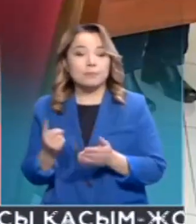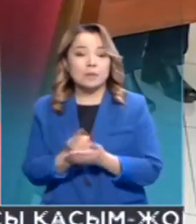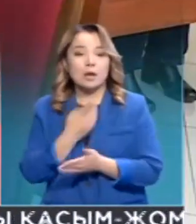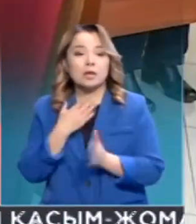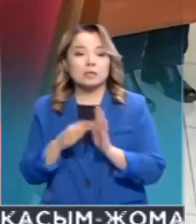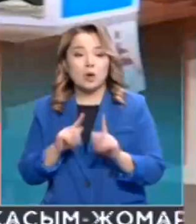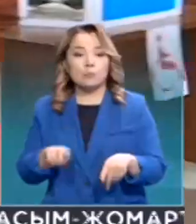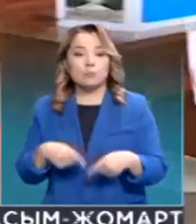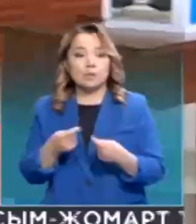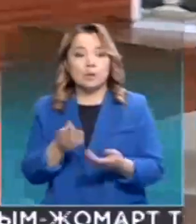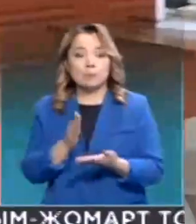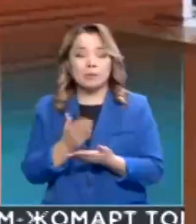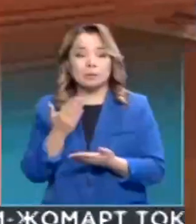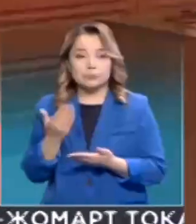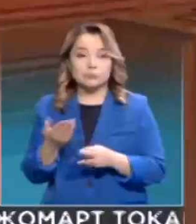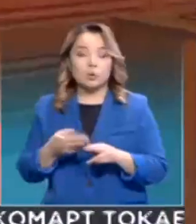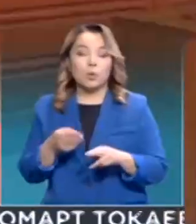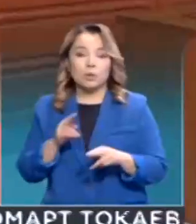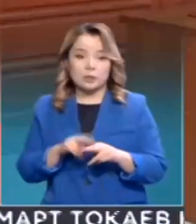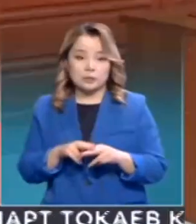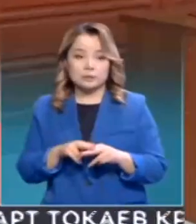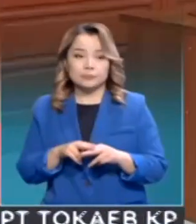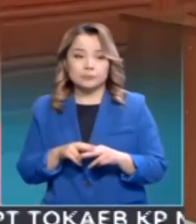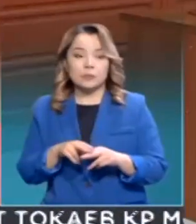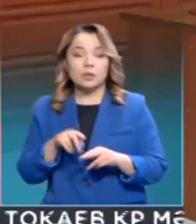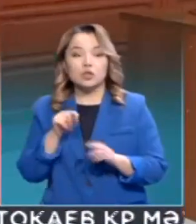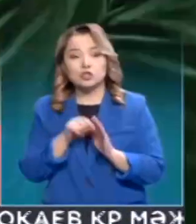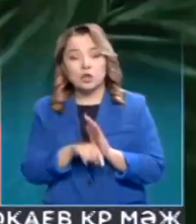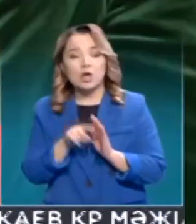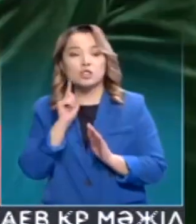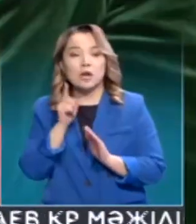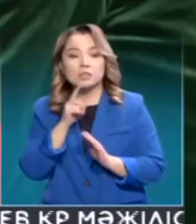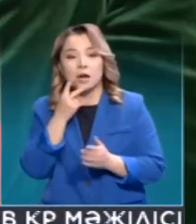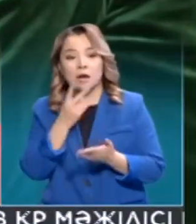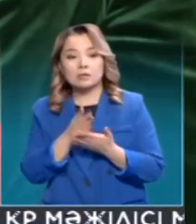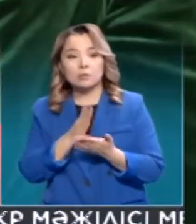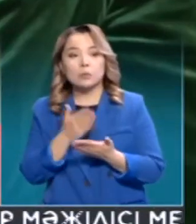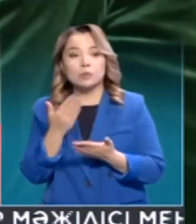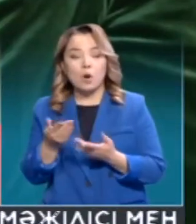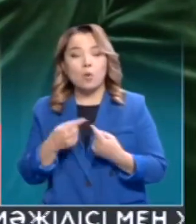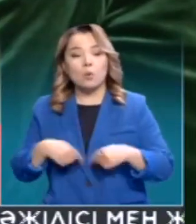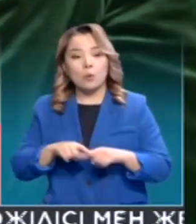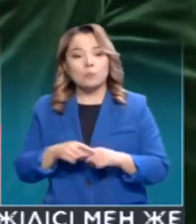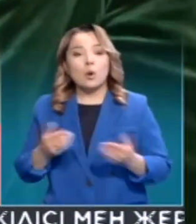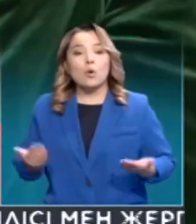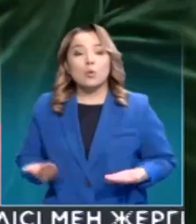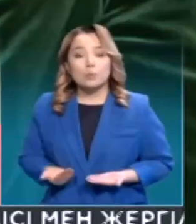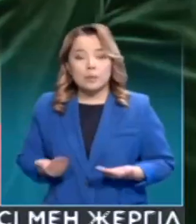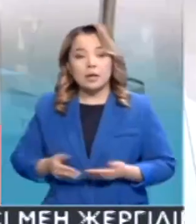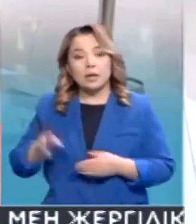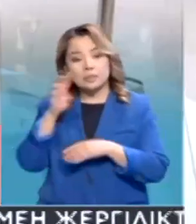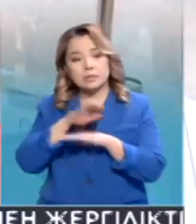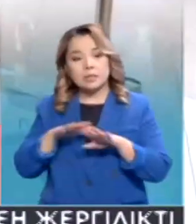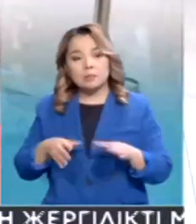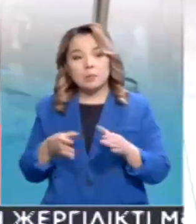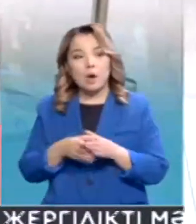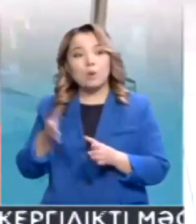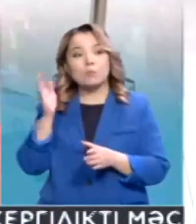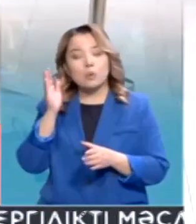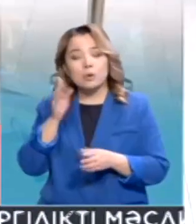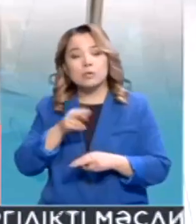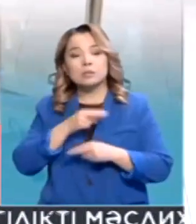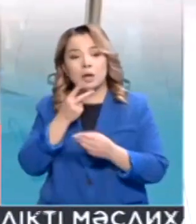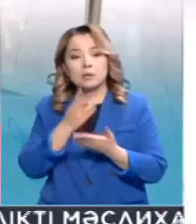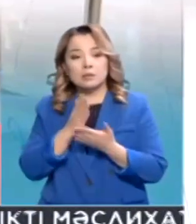дауыс берейін деп отыр екен. Солардың, оның ішінде жастарға қарап отырып, қоғамға, өмірге, еліміздің болашағына